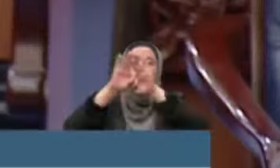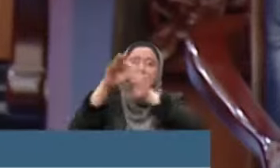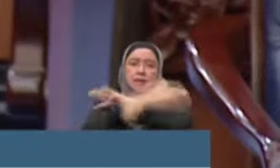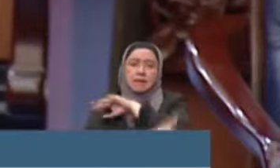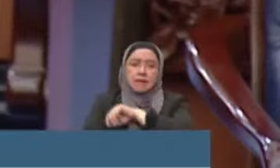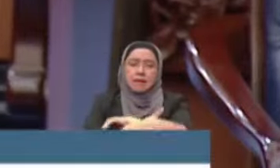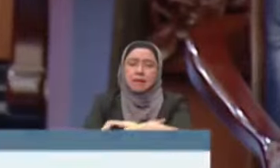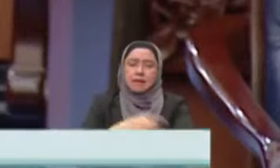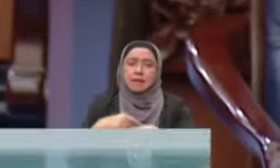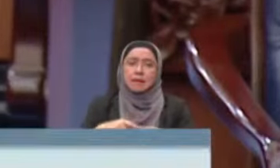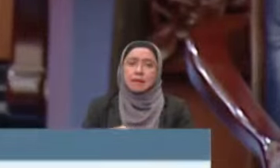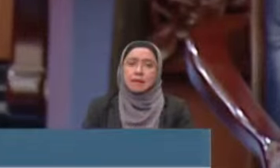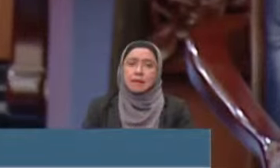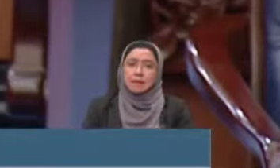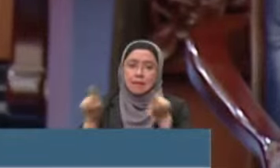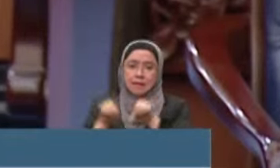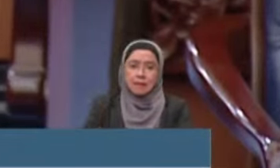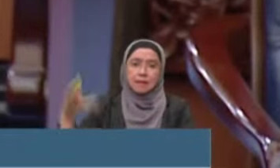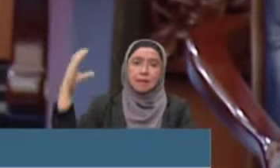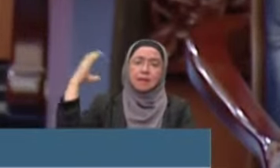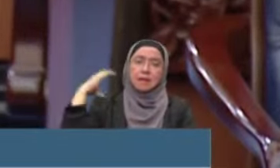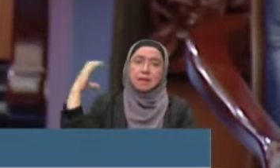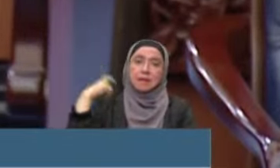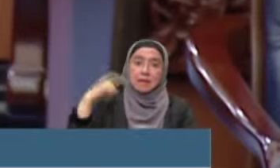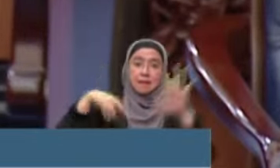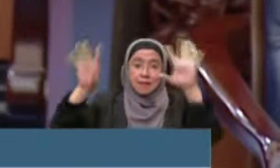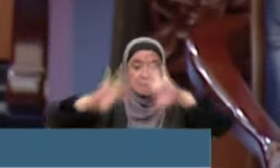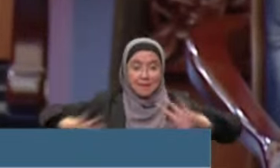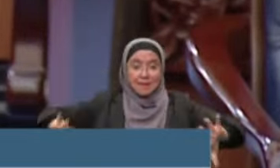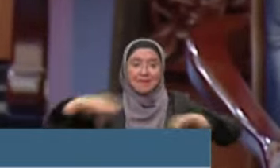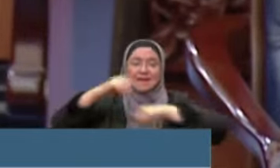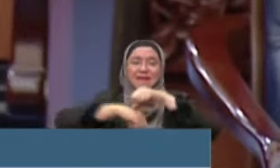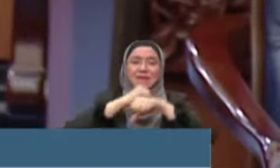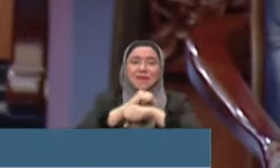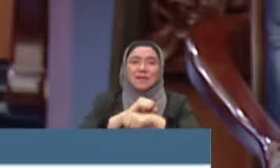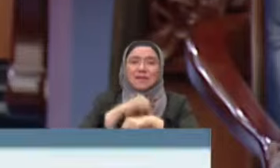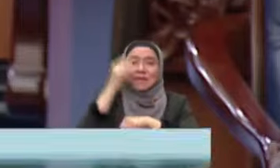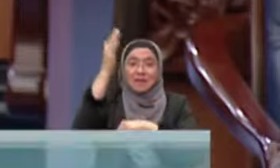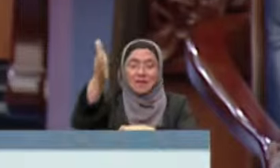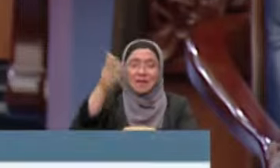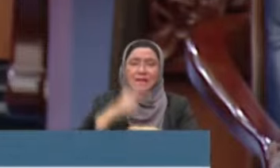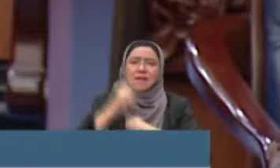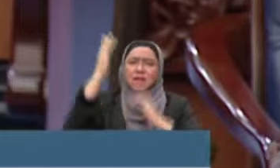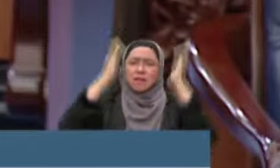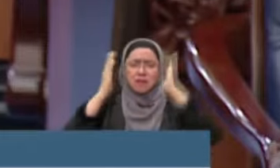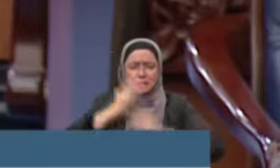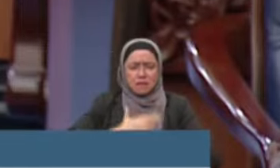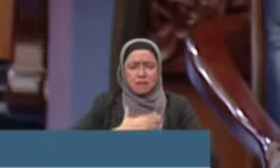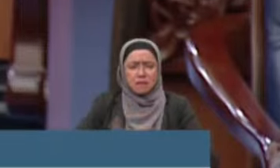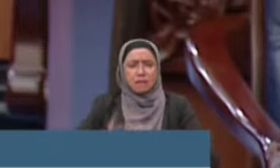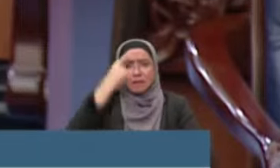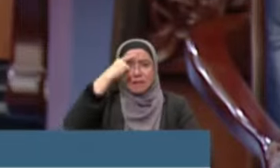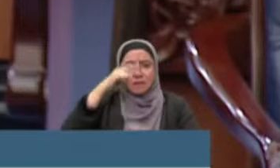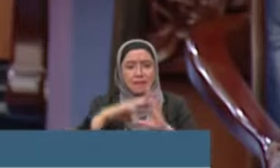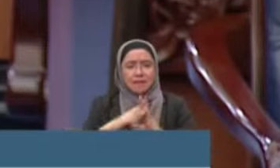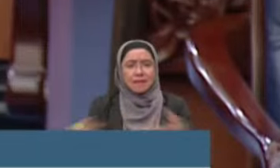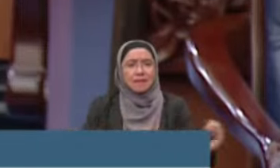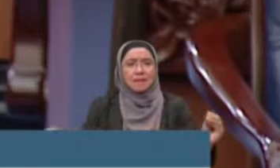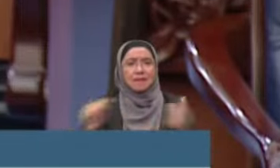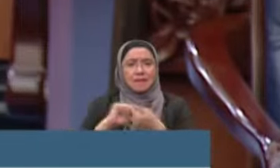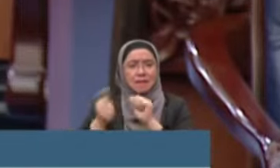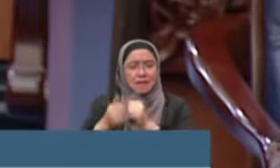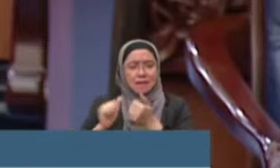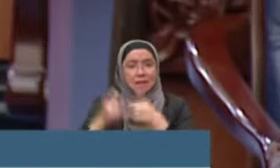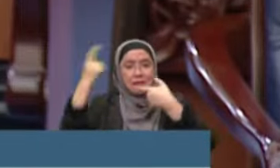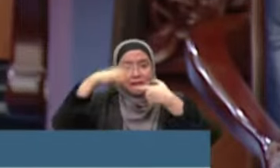Sebagai pengerusi ASEAN pada tahun 2025, Malaysia committed untuk menyelesaikan isu-isu berkaitan Laut China